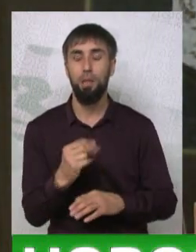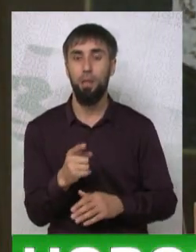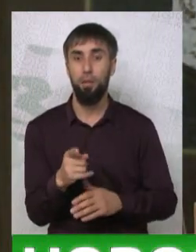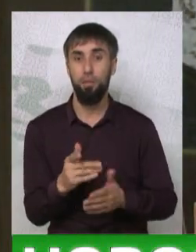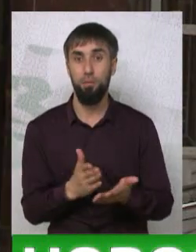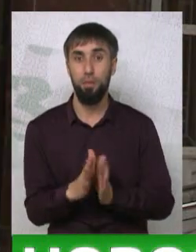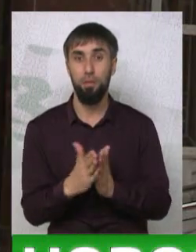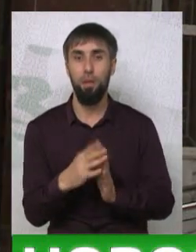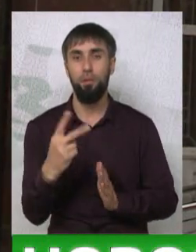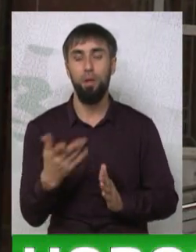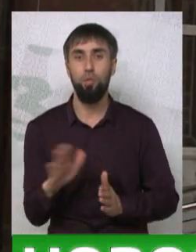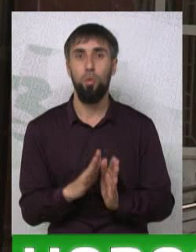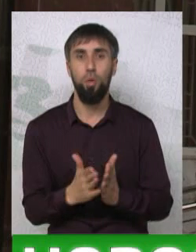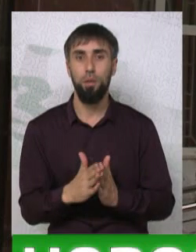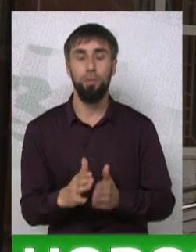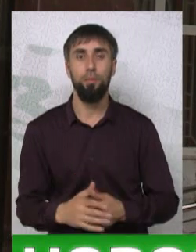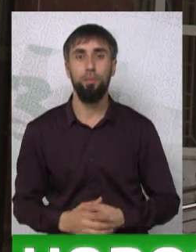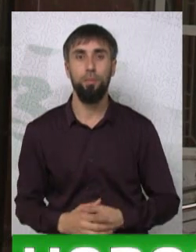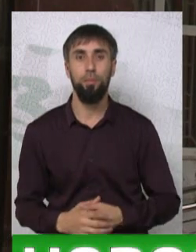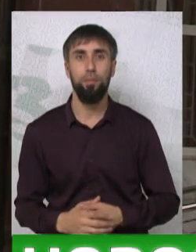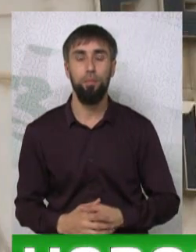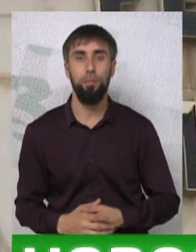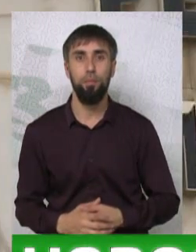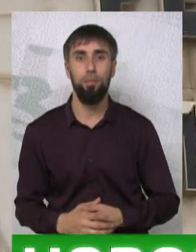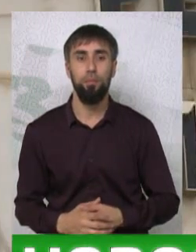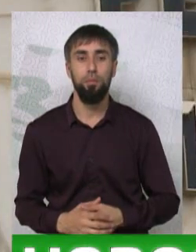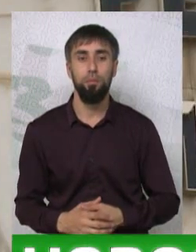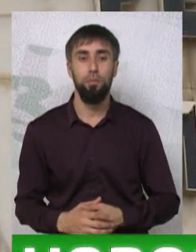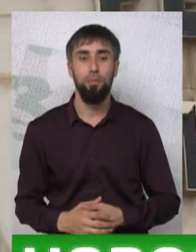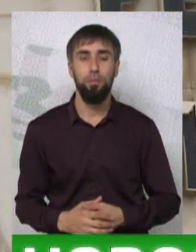вышли около 20 книг писателя. Адам Мережков, Хамзат Халухоев, Новости 24.